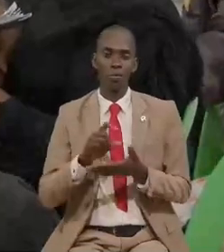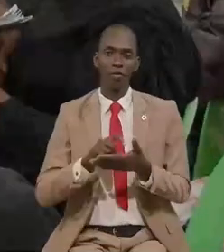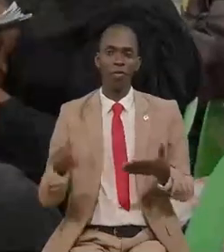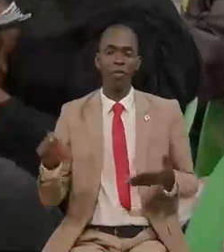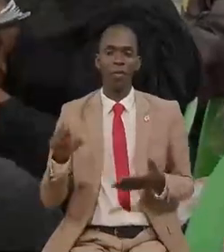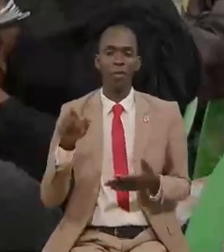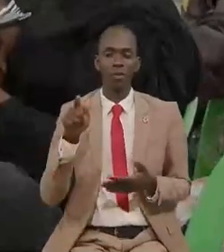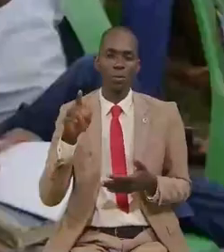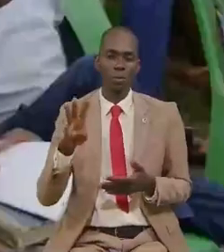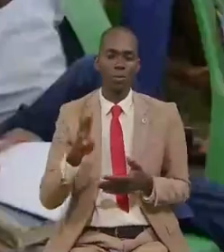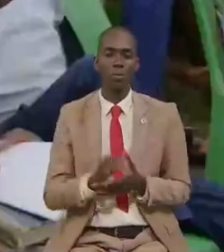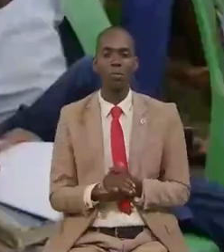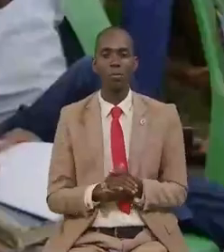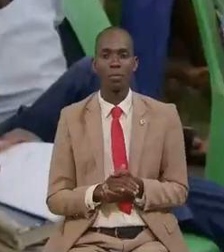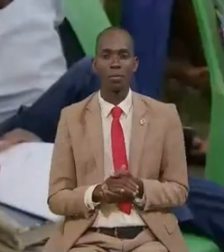Verset